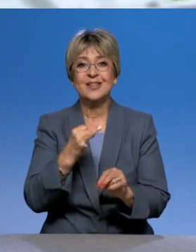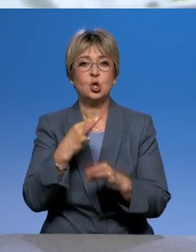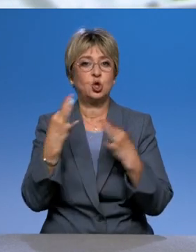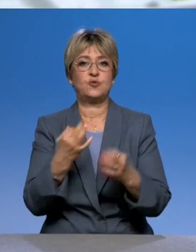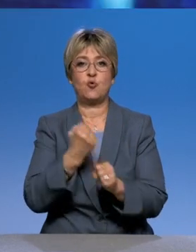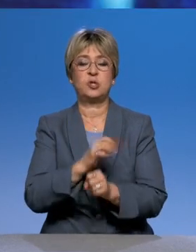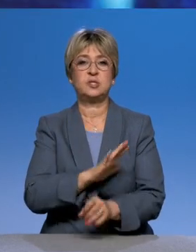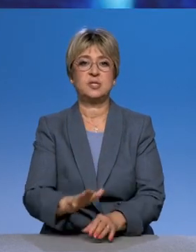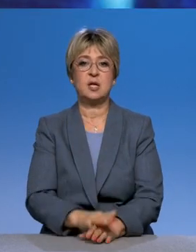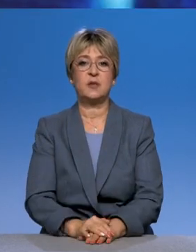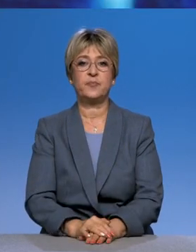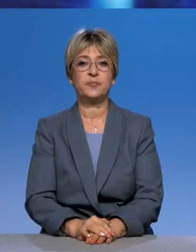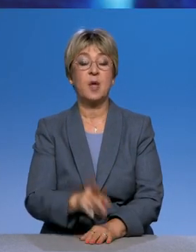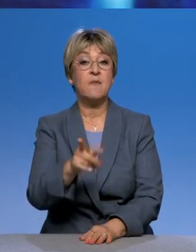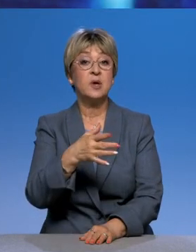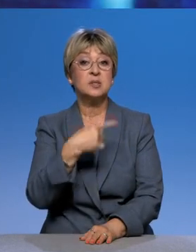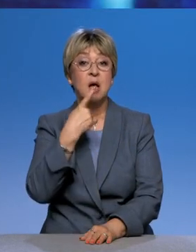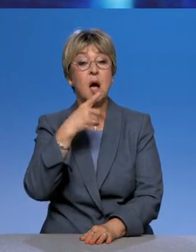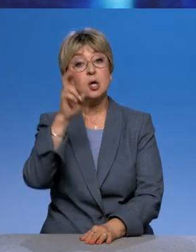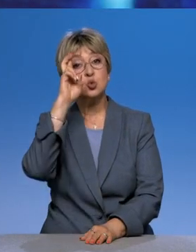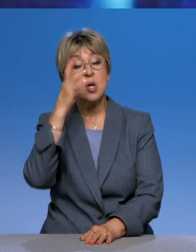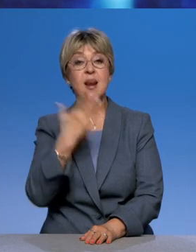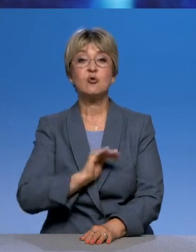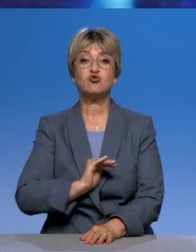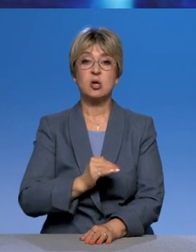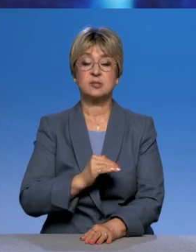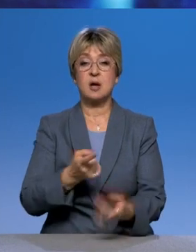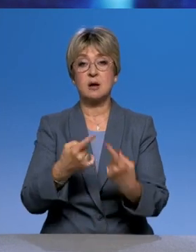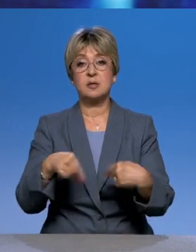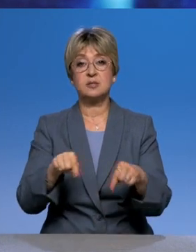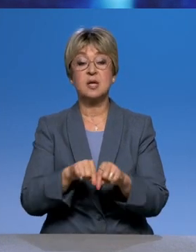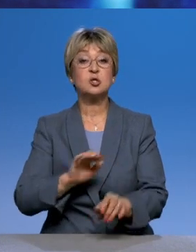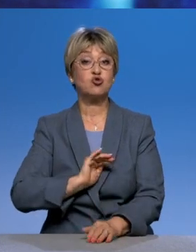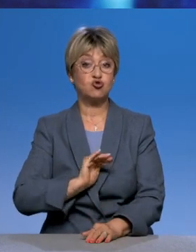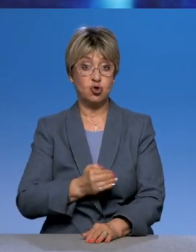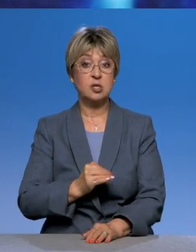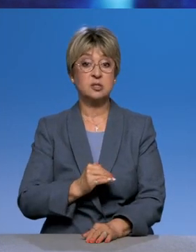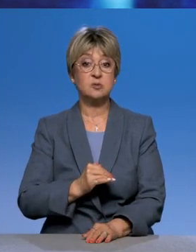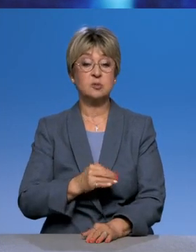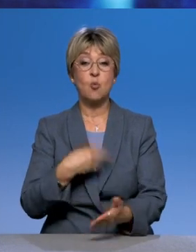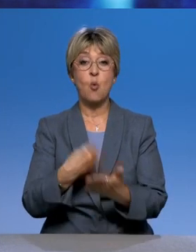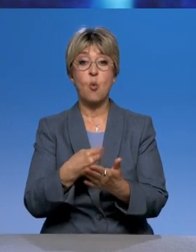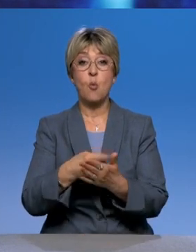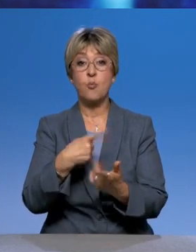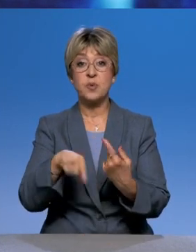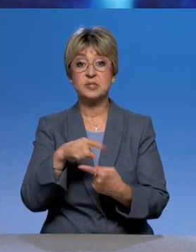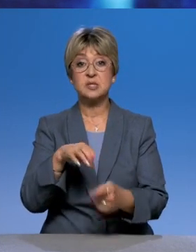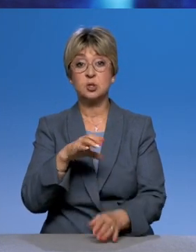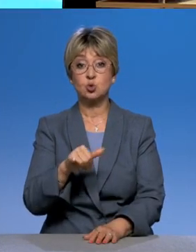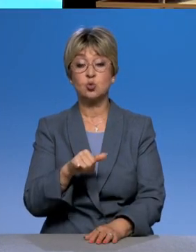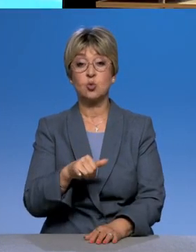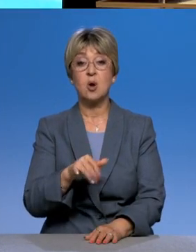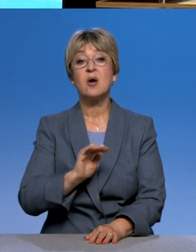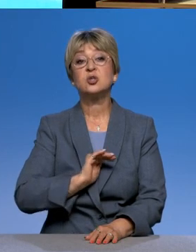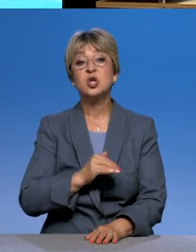важной темы. Государственная организация или частник? Понятно, что, наверное, частному бизнесу... А я вам ответил на этот вопрос. Просто частный